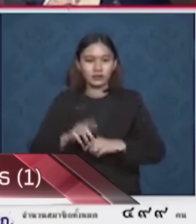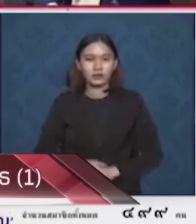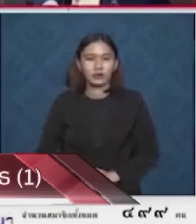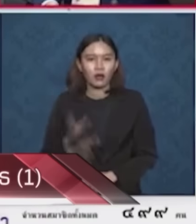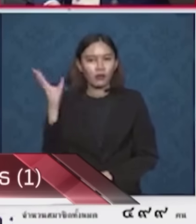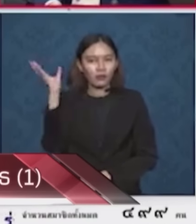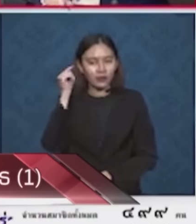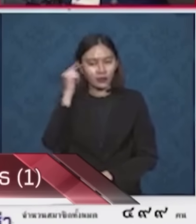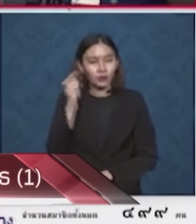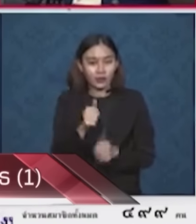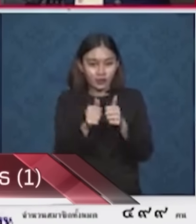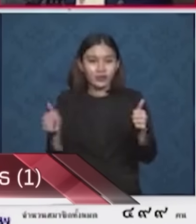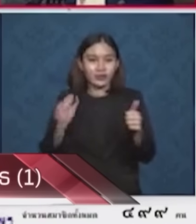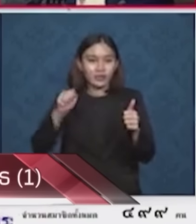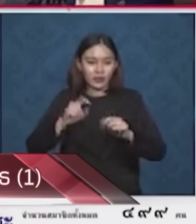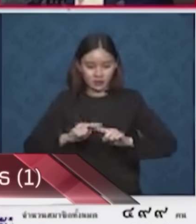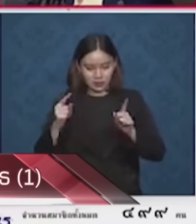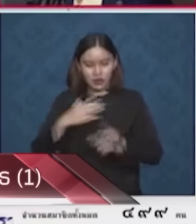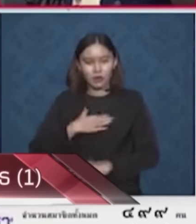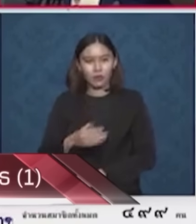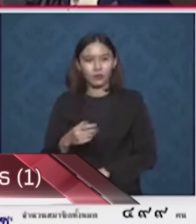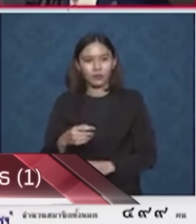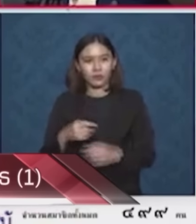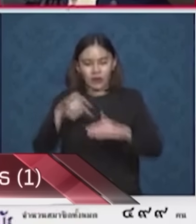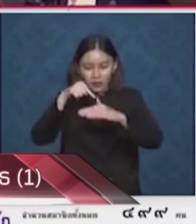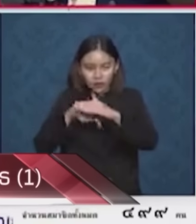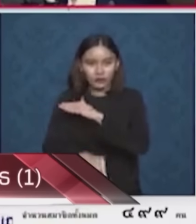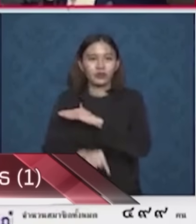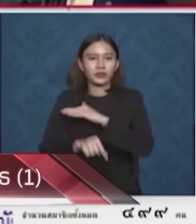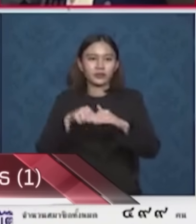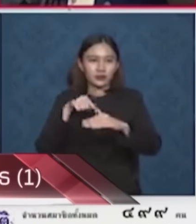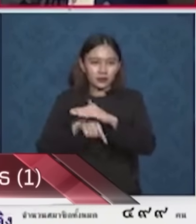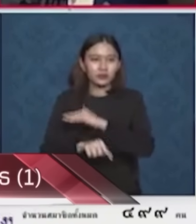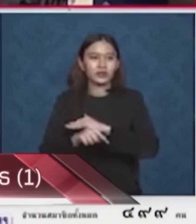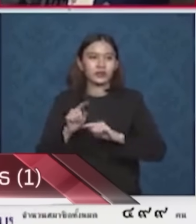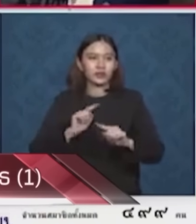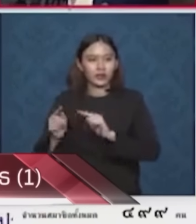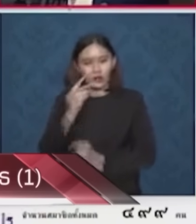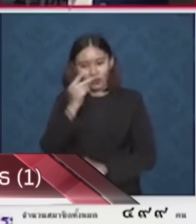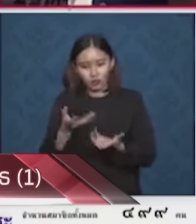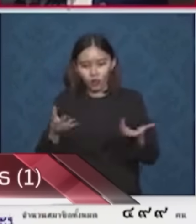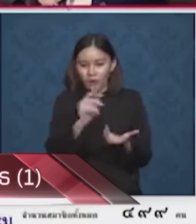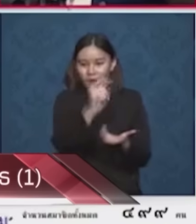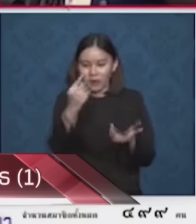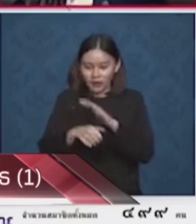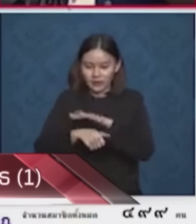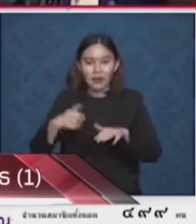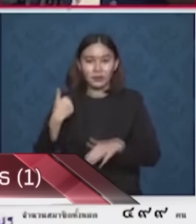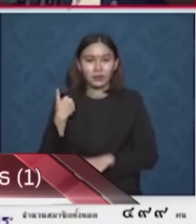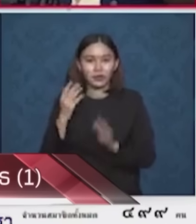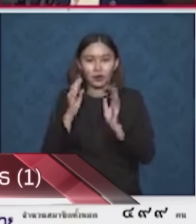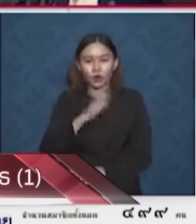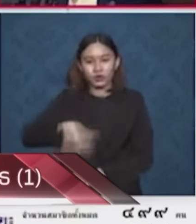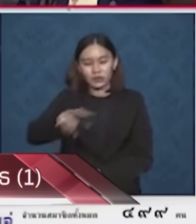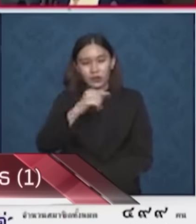ฟังดูเหมือนเป็นเรื่องดีใช่่ไมครับแต่เดี๋ยวผมจะลองดำดิ่งลงไปในคังแสงให้ดูนะครับผมก็ต้องพบกับนวัตกรรมใหม่ที่ซ่อนอยู่ทุกคน